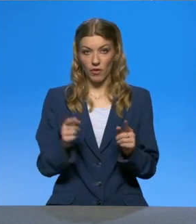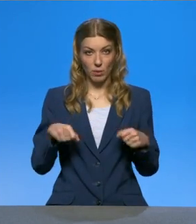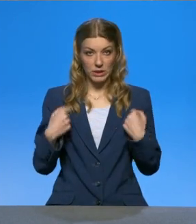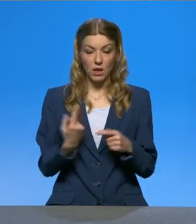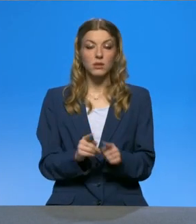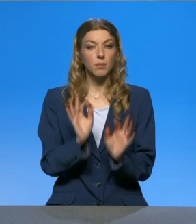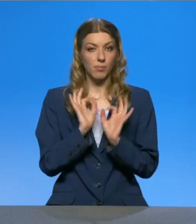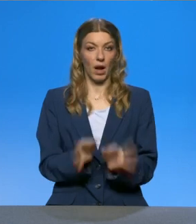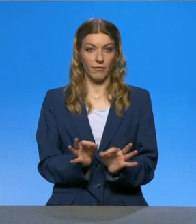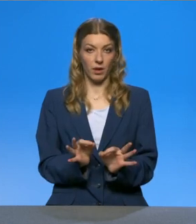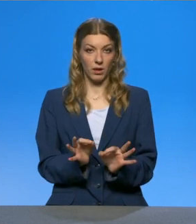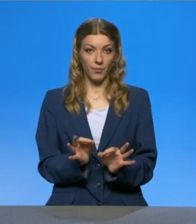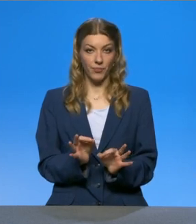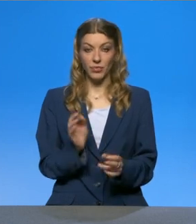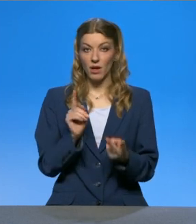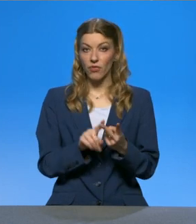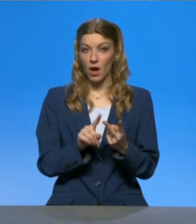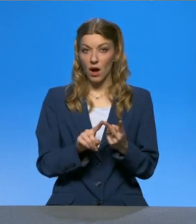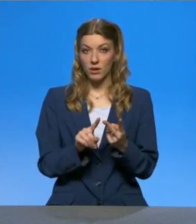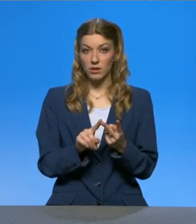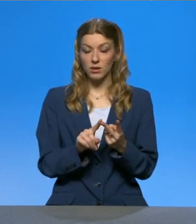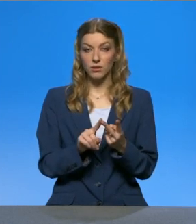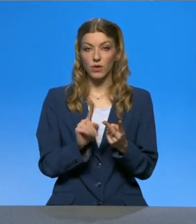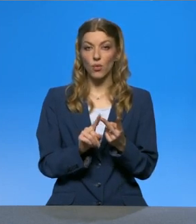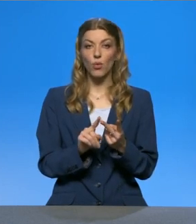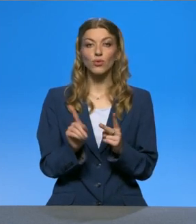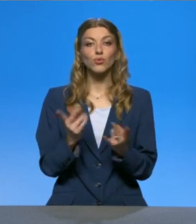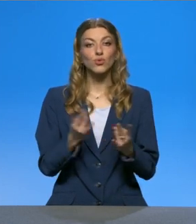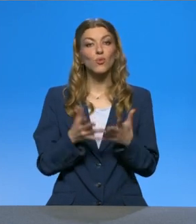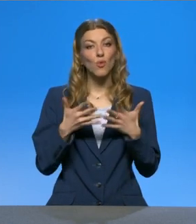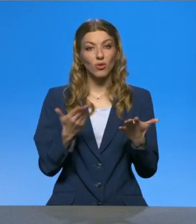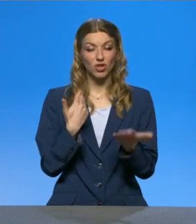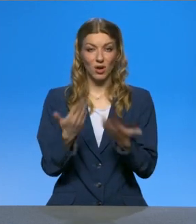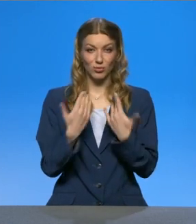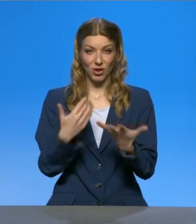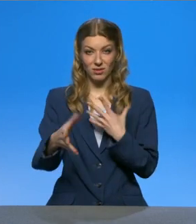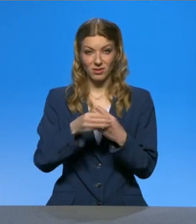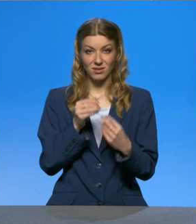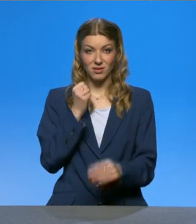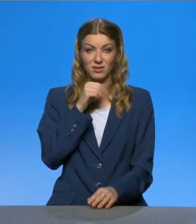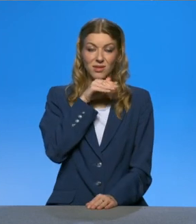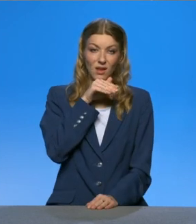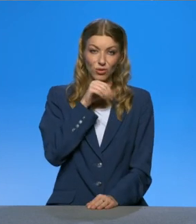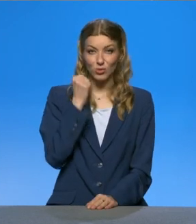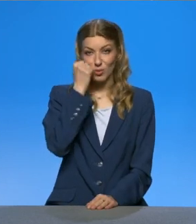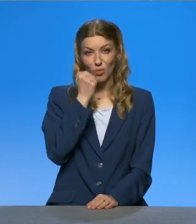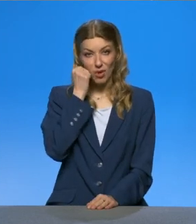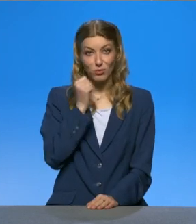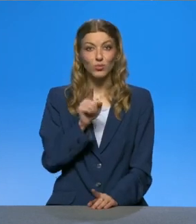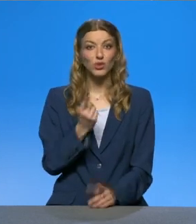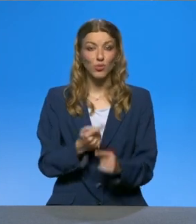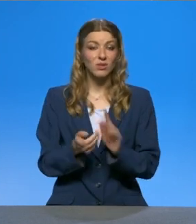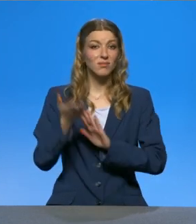правильно. Вторая история, побольше общайтесь с дедушками и бабушками. Почему? Потому что они еще из аналогового мира,